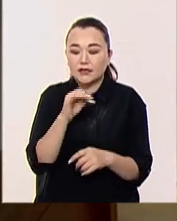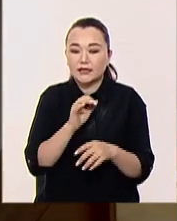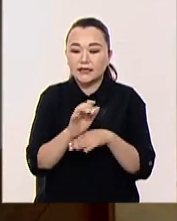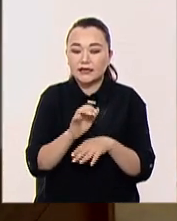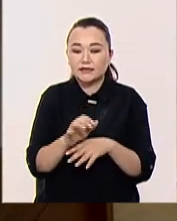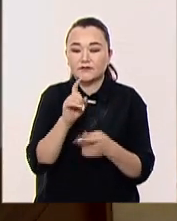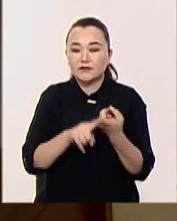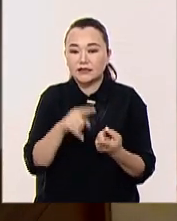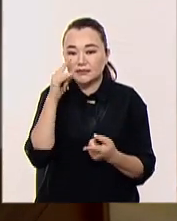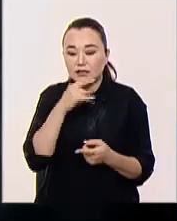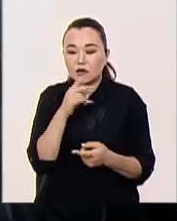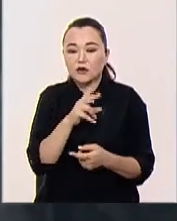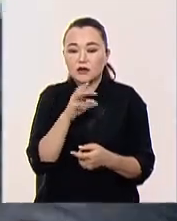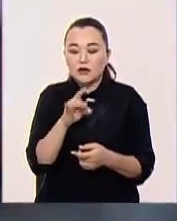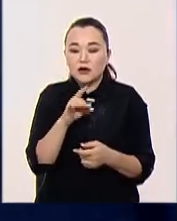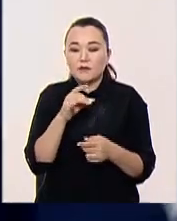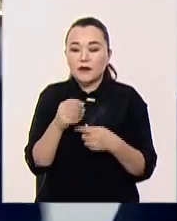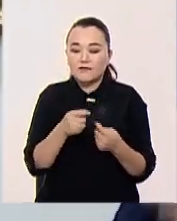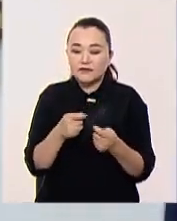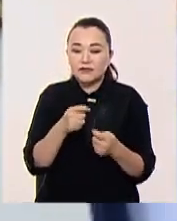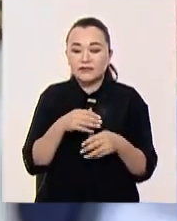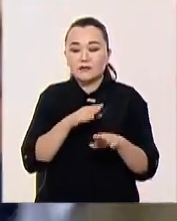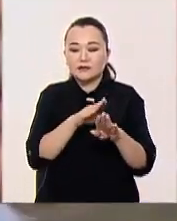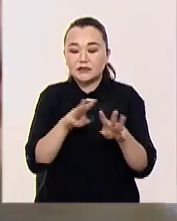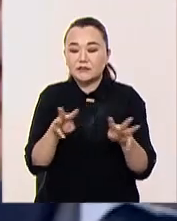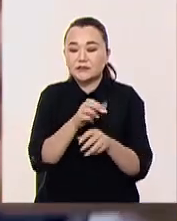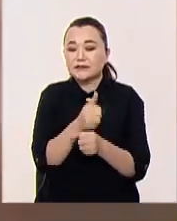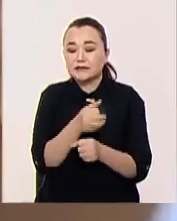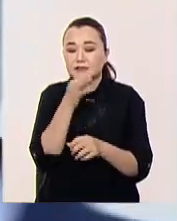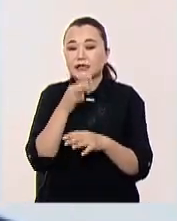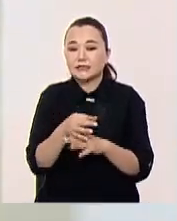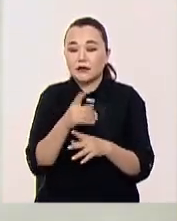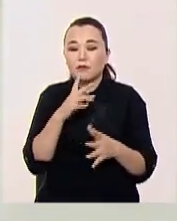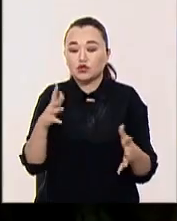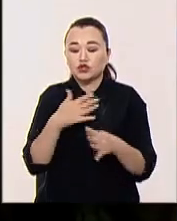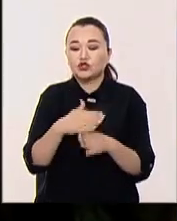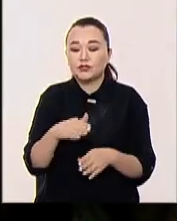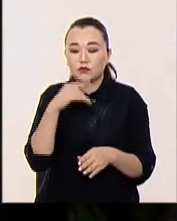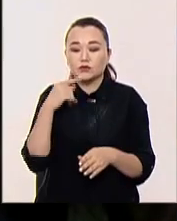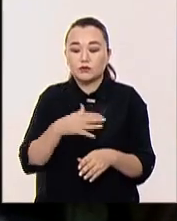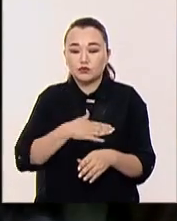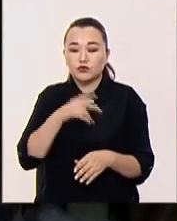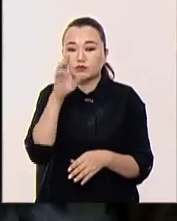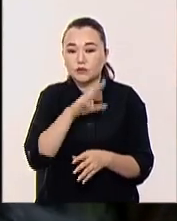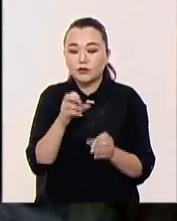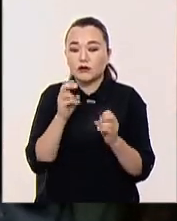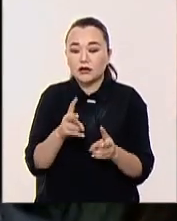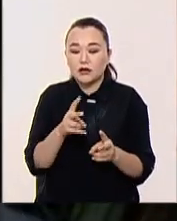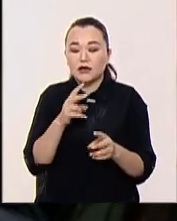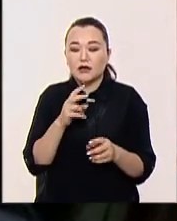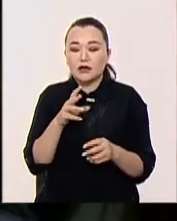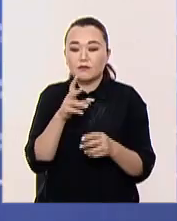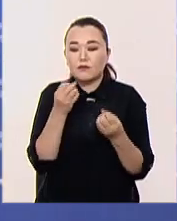интеграции Казахстана. В кулуарах правительства заместитель премьер-министра отметил, большая часть россиян рассматривает нашу республику как